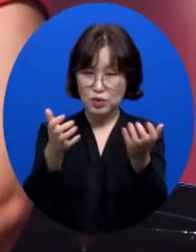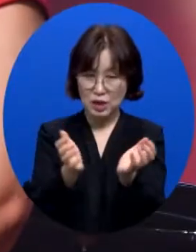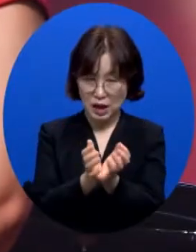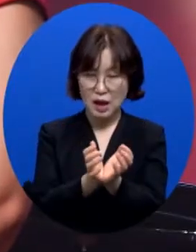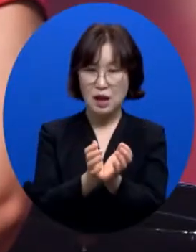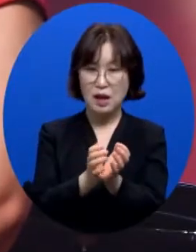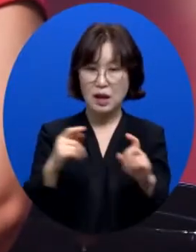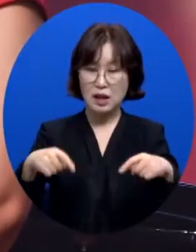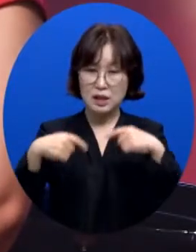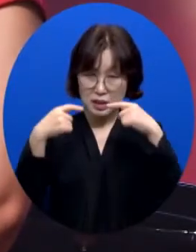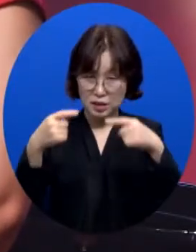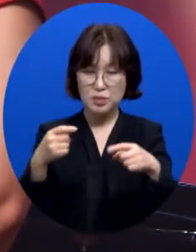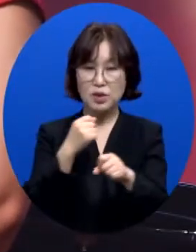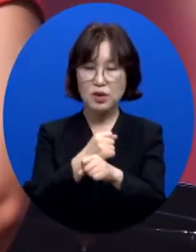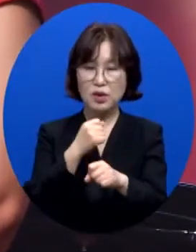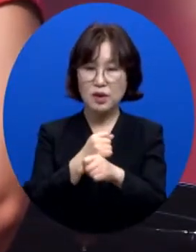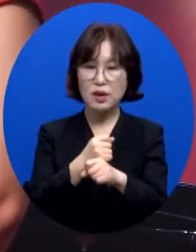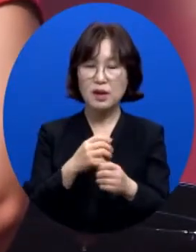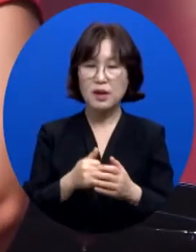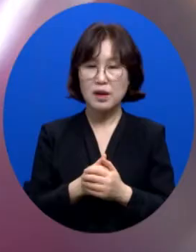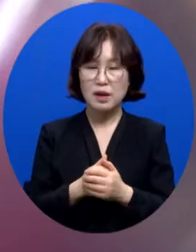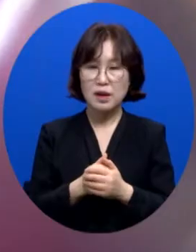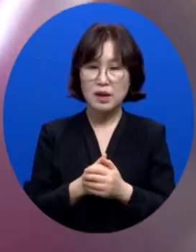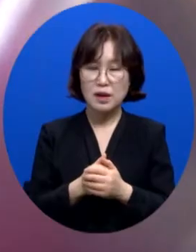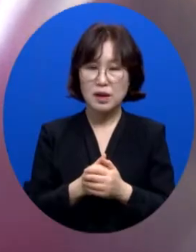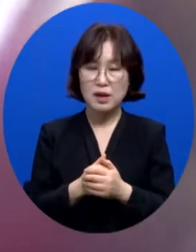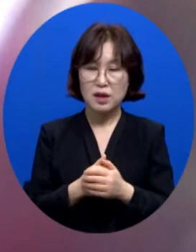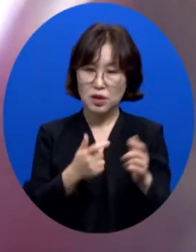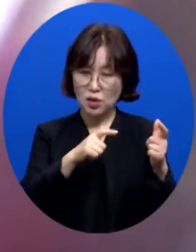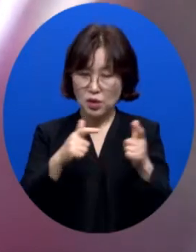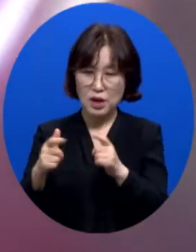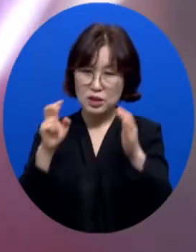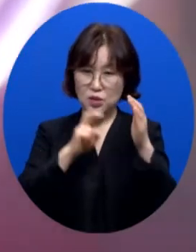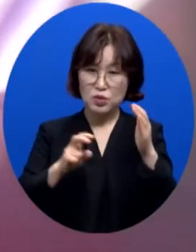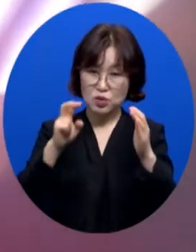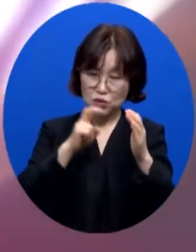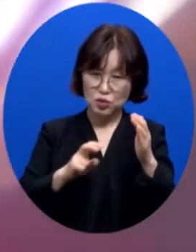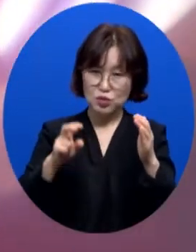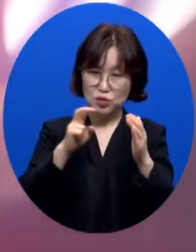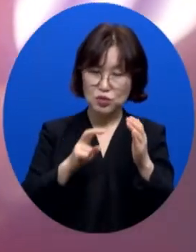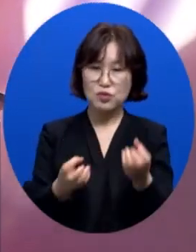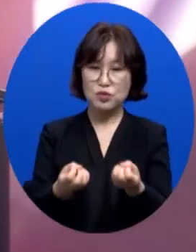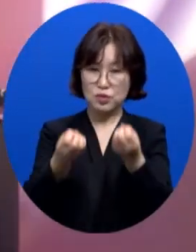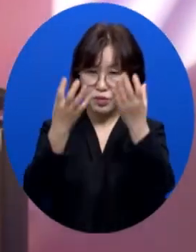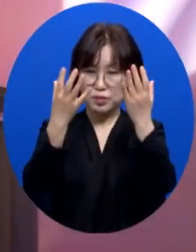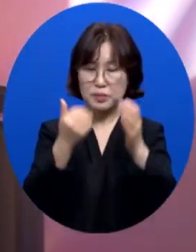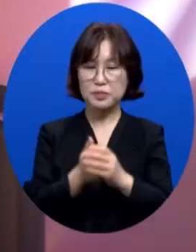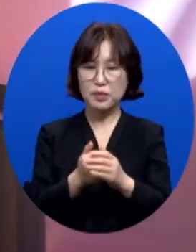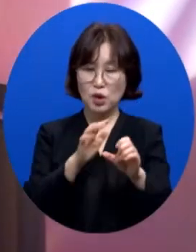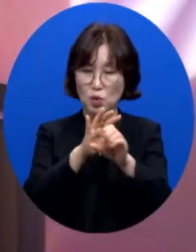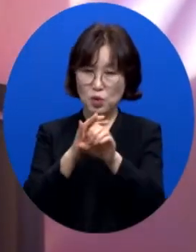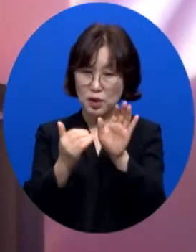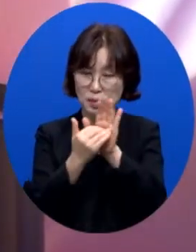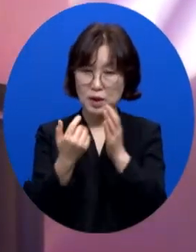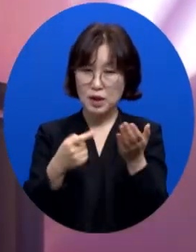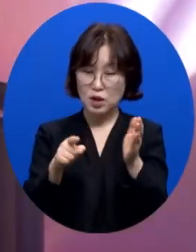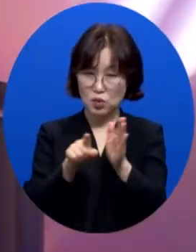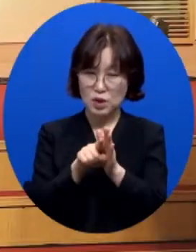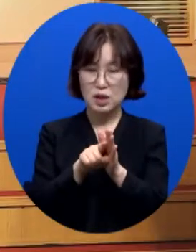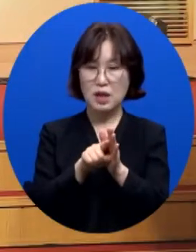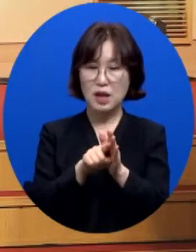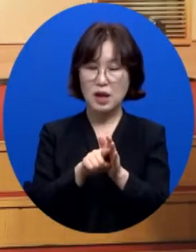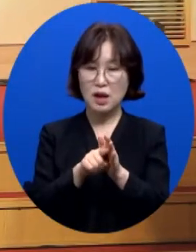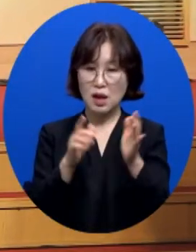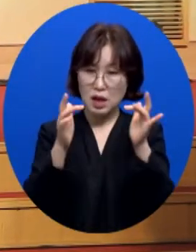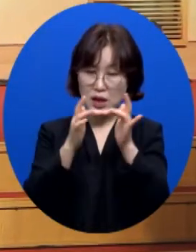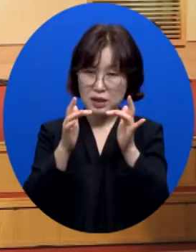현악 삼중주 트리니티 트리오가 격조 높은 다양한 연주로 무대를 채웠습니다. 코로나19 예방을 위해 정부의 방역